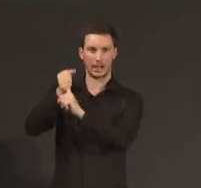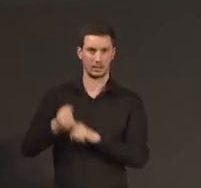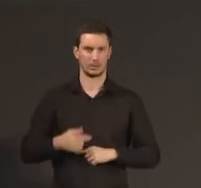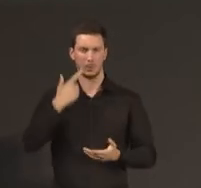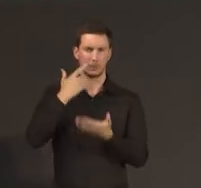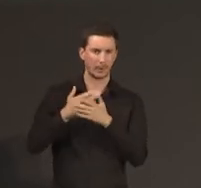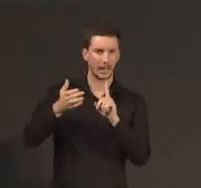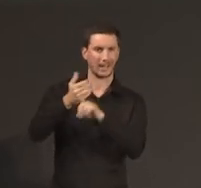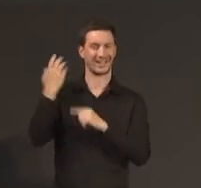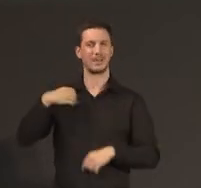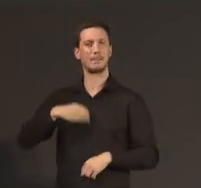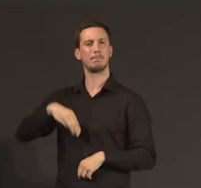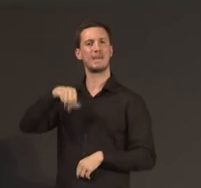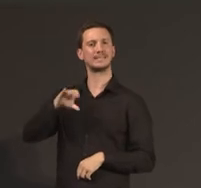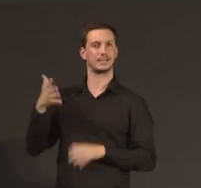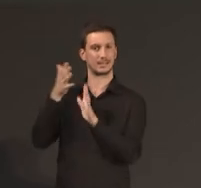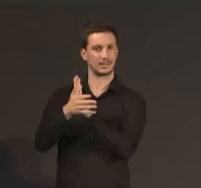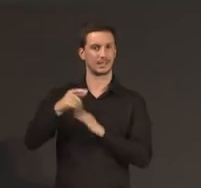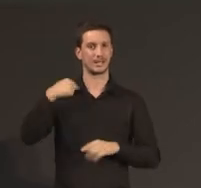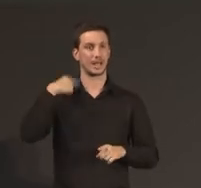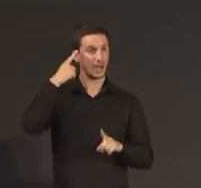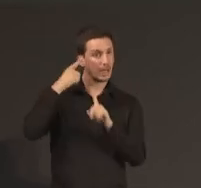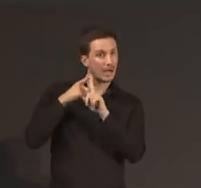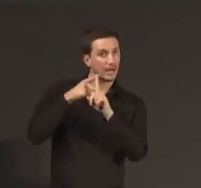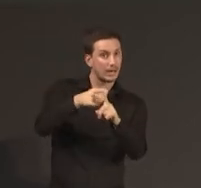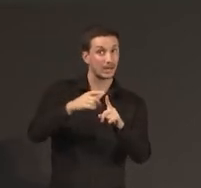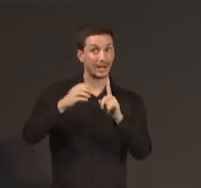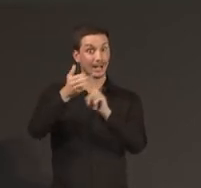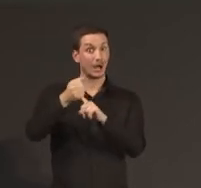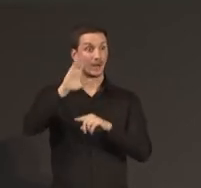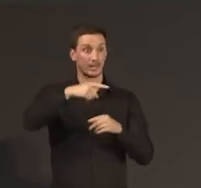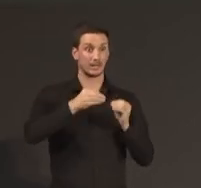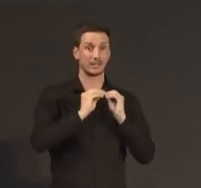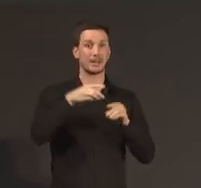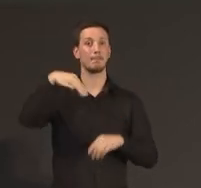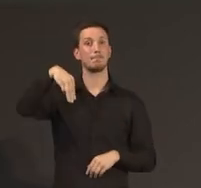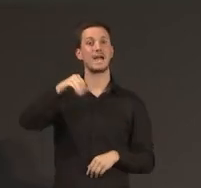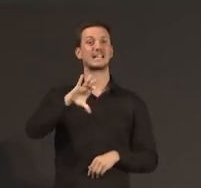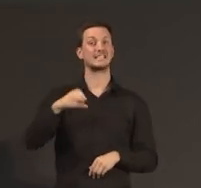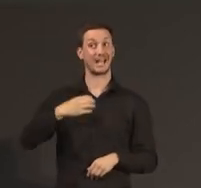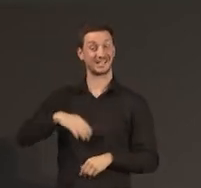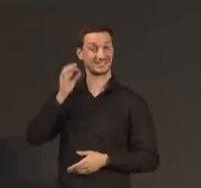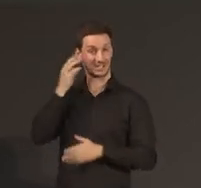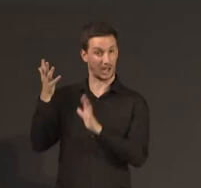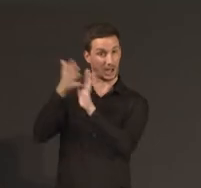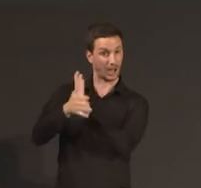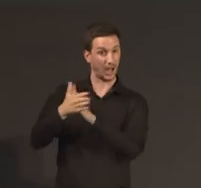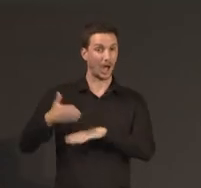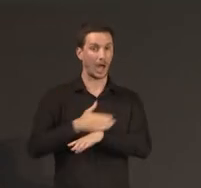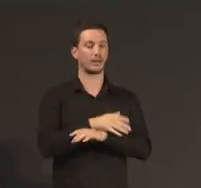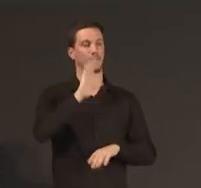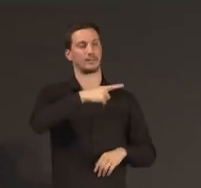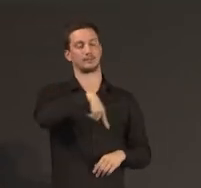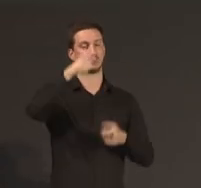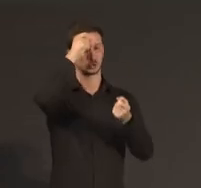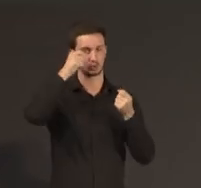però sobretot que perseguiu el somni. I si el perseguiu amb tenacitat, ens ho ha explicat molt bé la Mercè, segur que aconseguireu el vostre